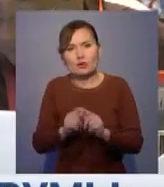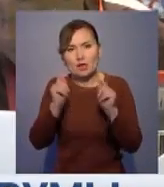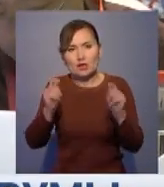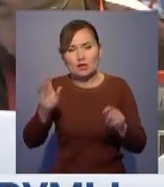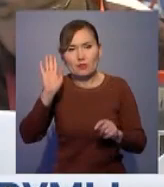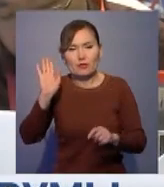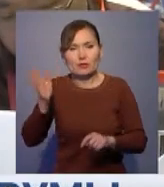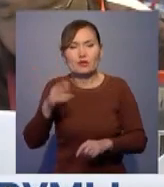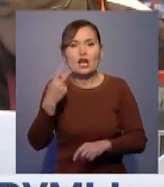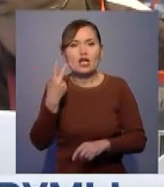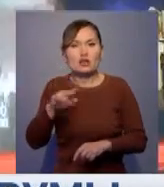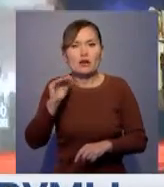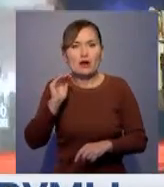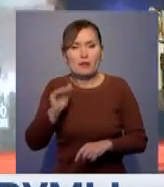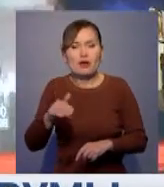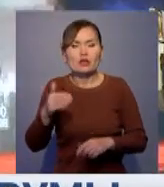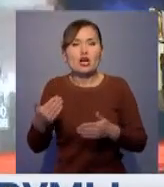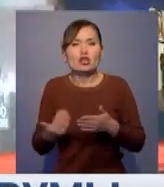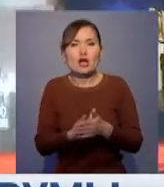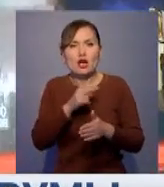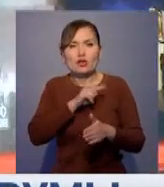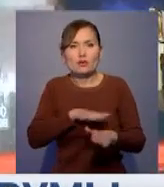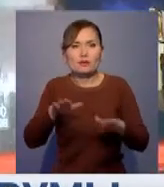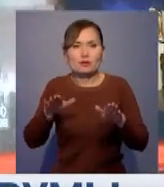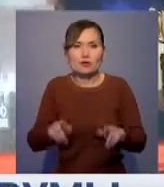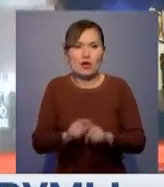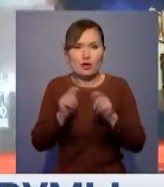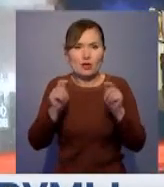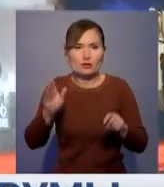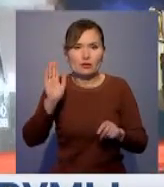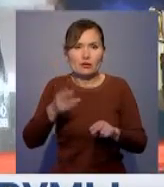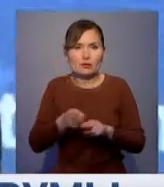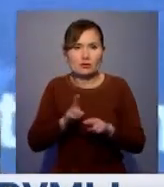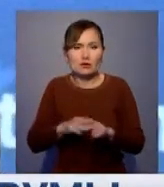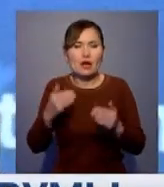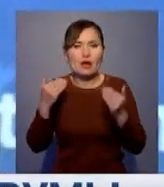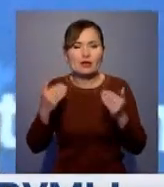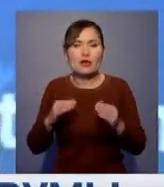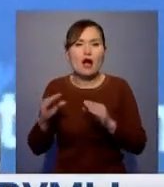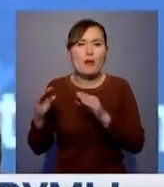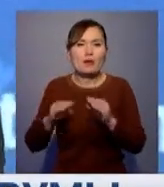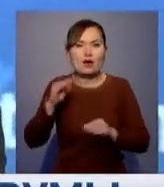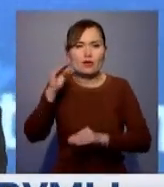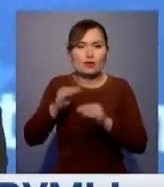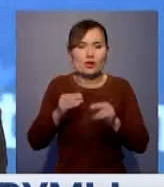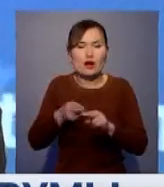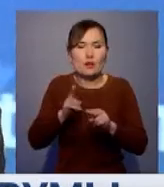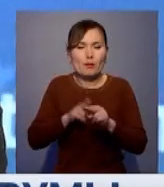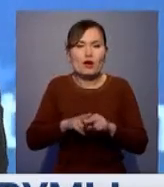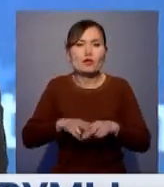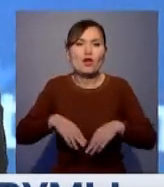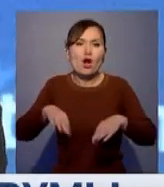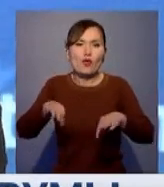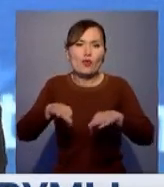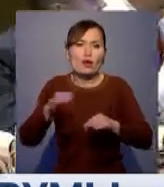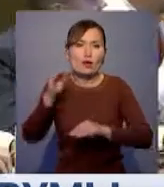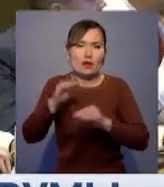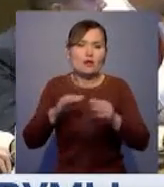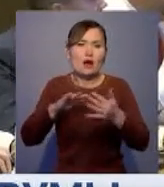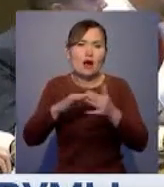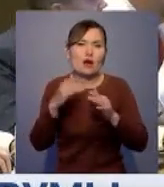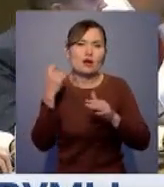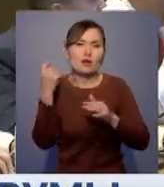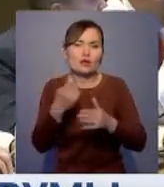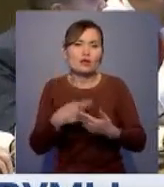қосылады. 20 мыңға жуық жаңа жұмыс орны ашылады деп күтілуде. Қазірдің өзінде машина құрастыру, көлік логистика және